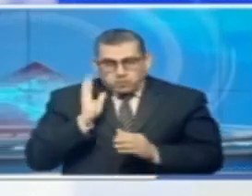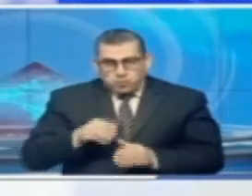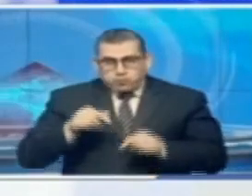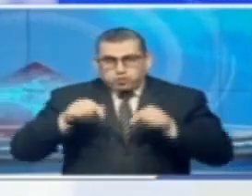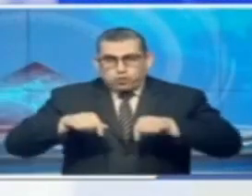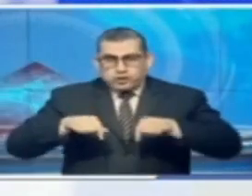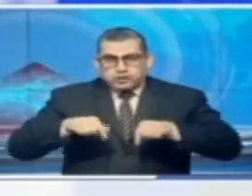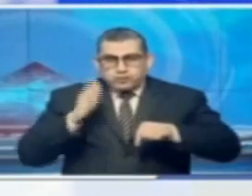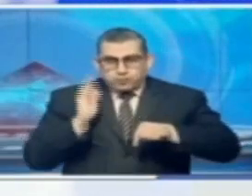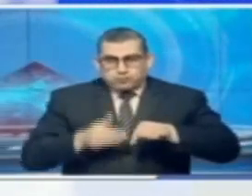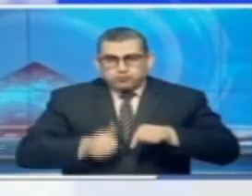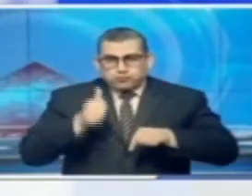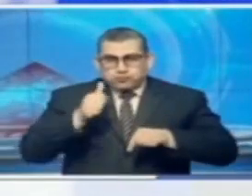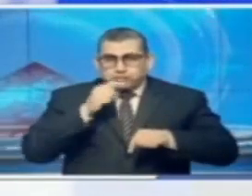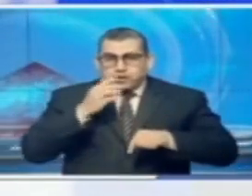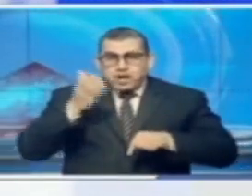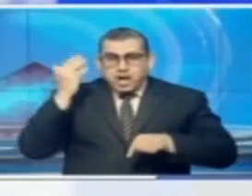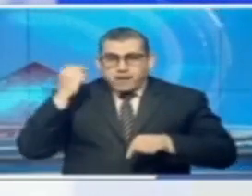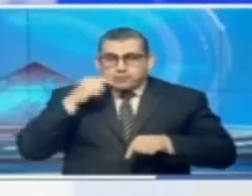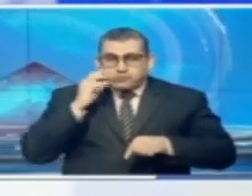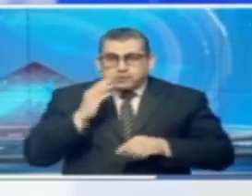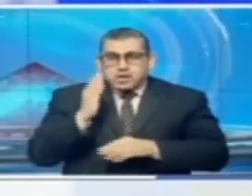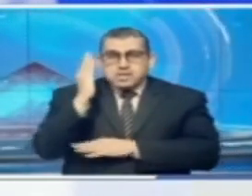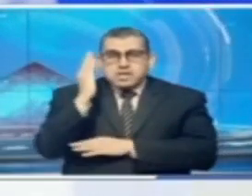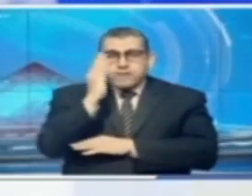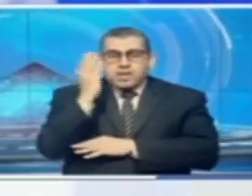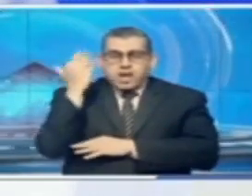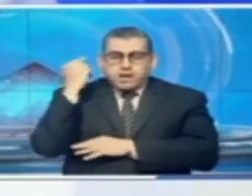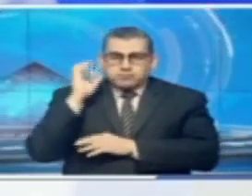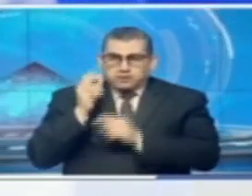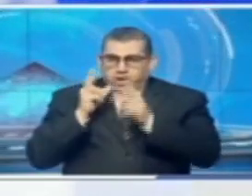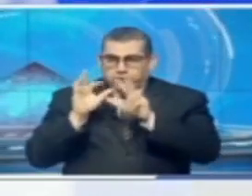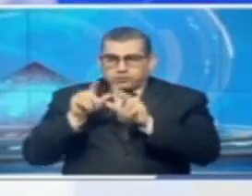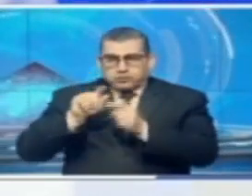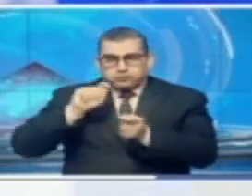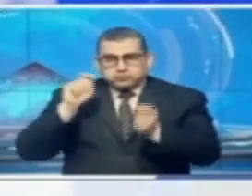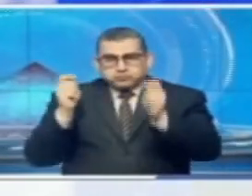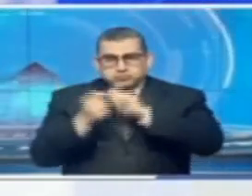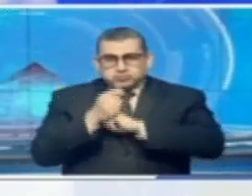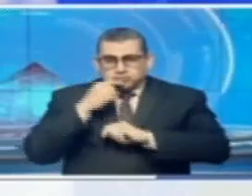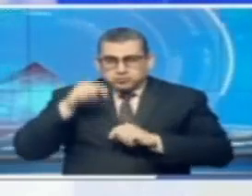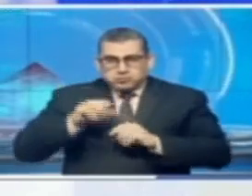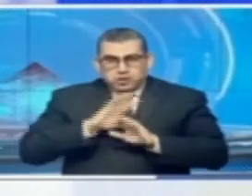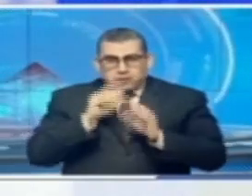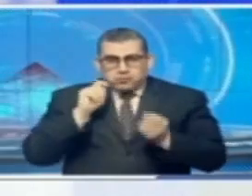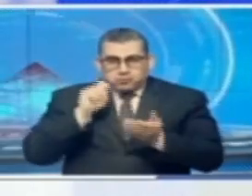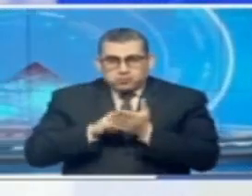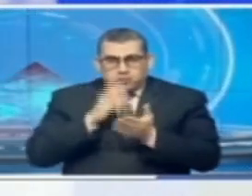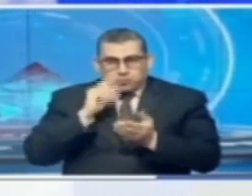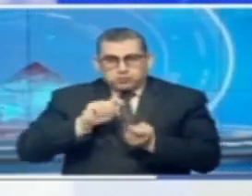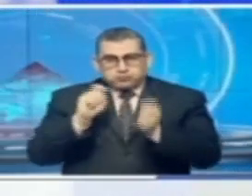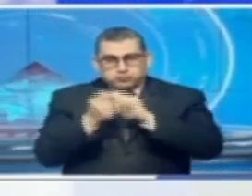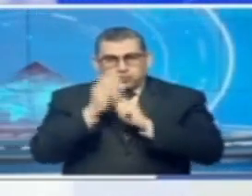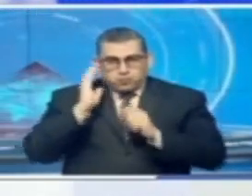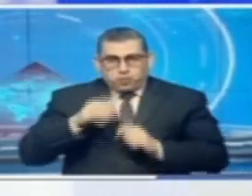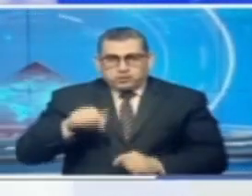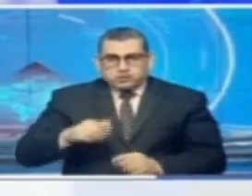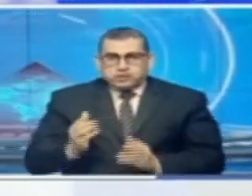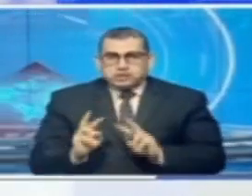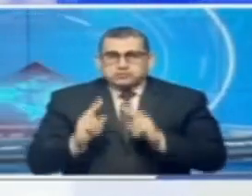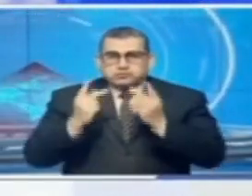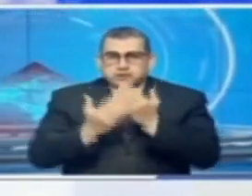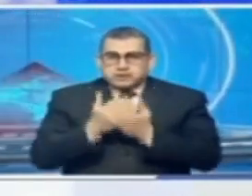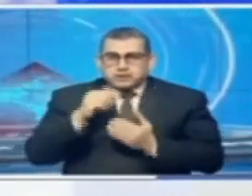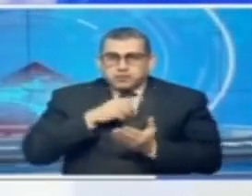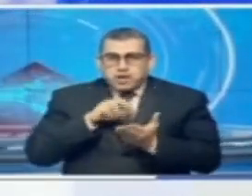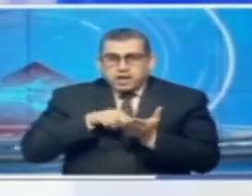لليوم، وما كان من الثوابت في الماضي أضحى في الحاضر أمرا قابلا للتغيير. ولا